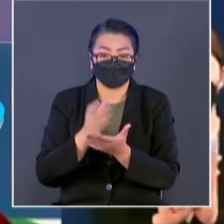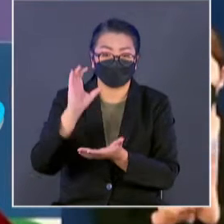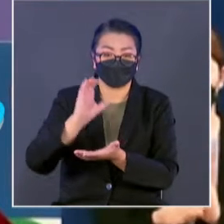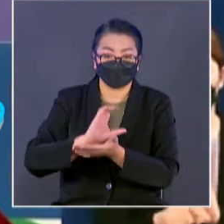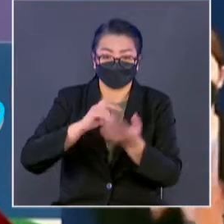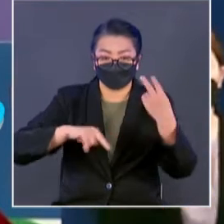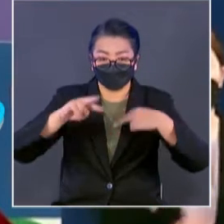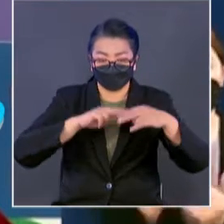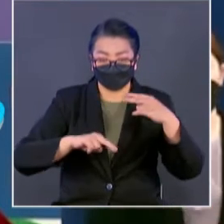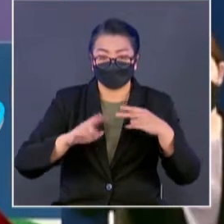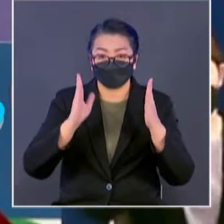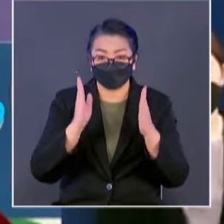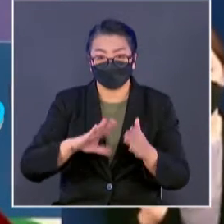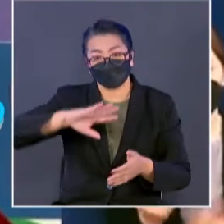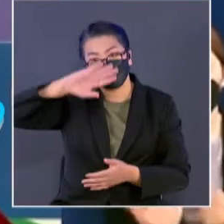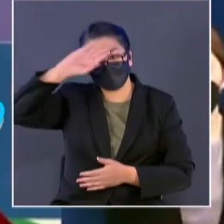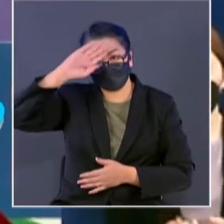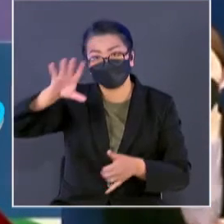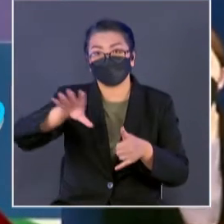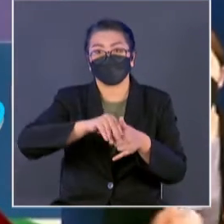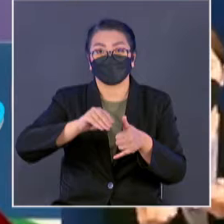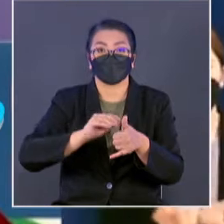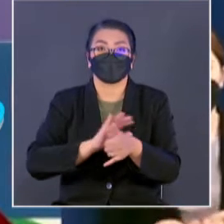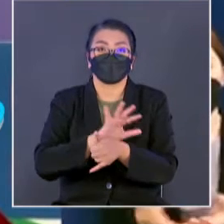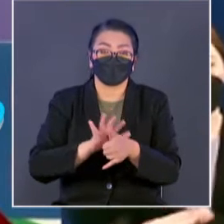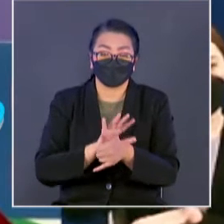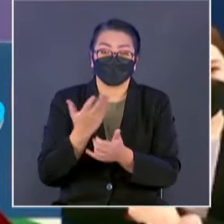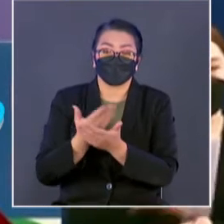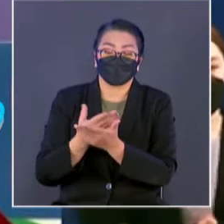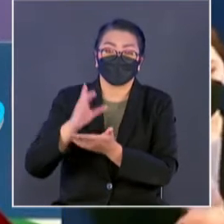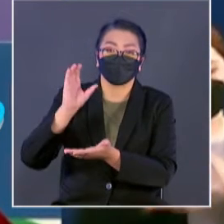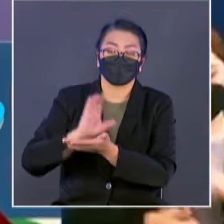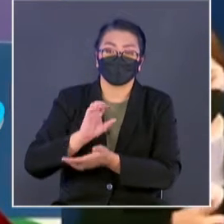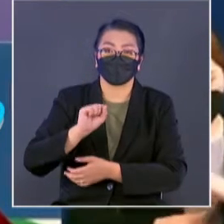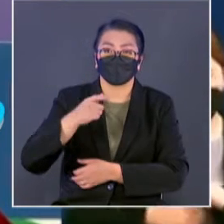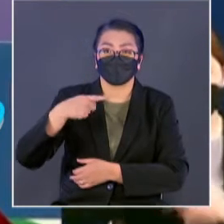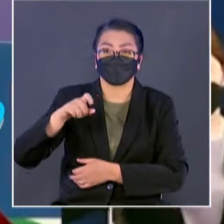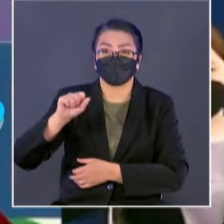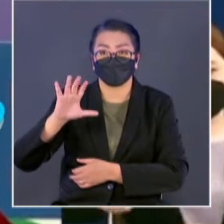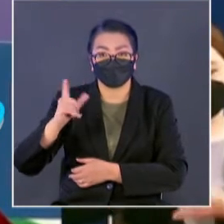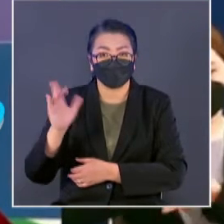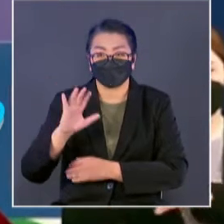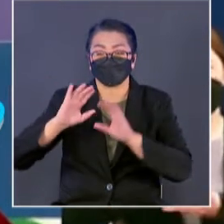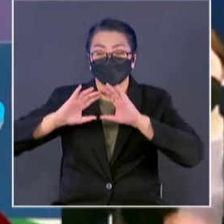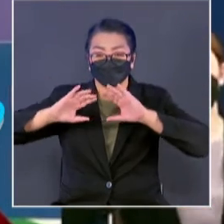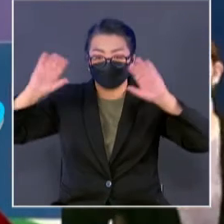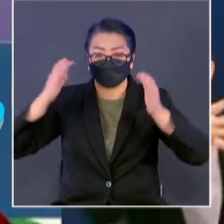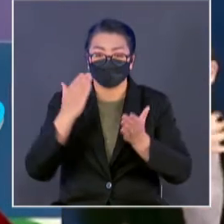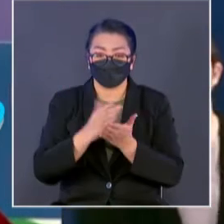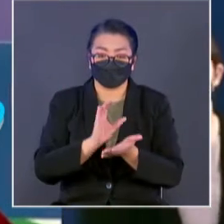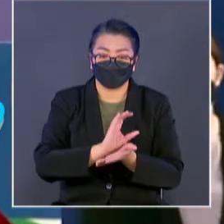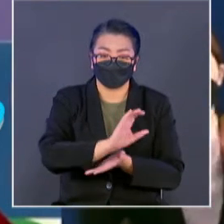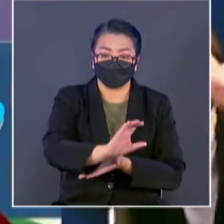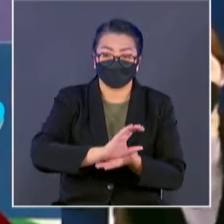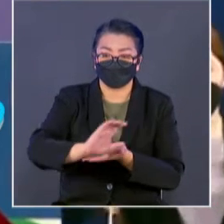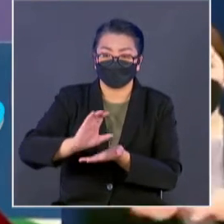ที่ใช้ดูแลผู้ป่วยโควิด-19 นะคะว่าไม่ใช่งบประมาณของสปสช.เป็นงบประมาณที่รัฐบาลจัดสรรให้ตามสัดส่ว